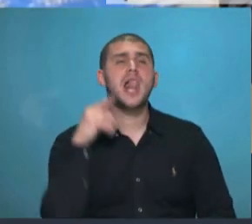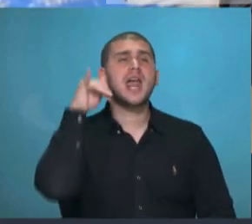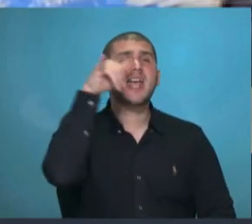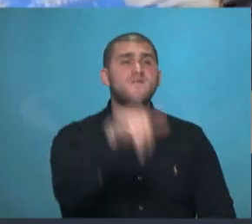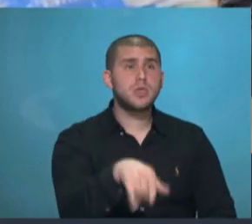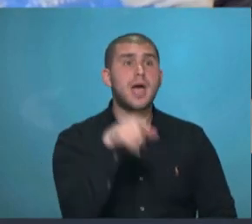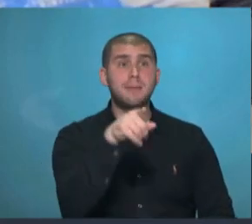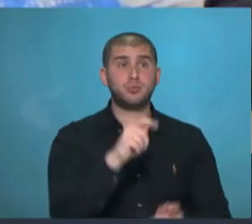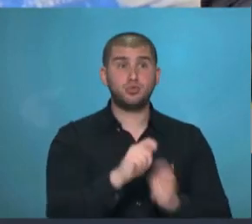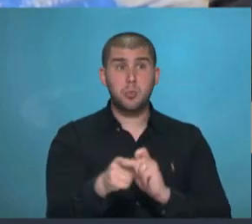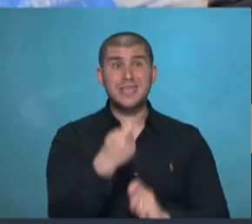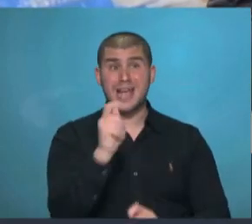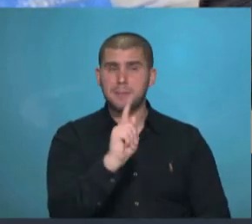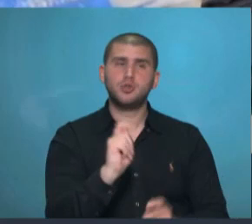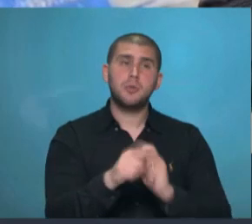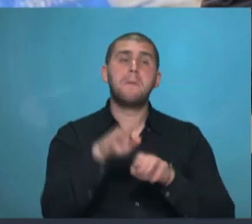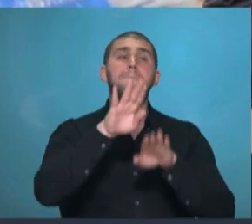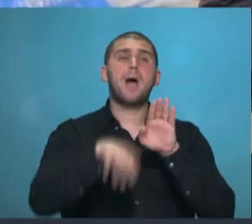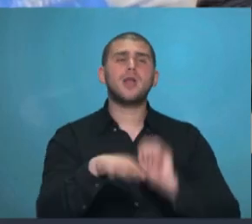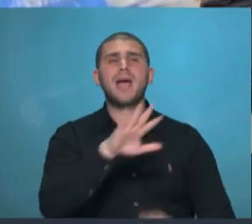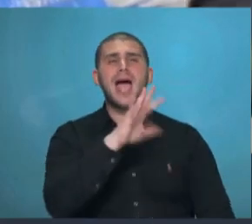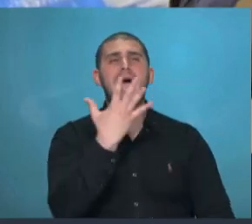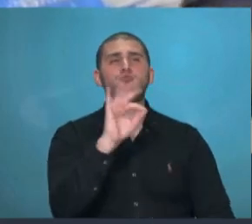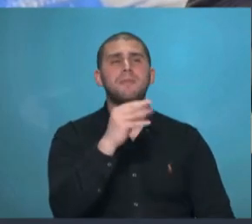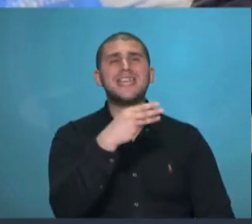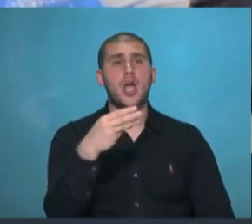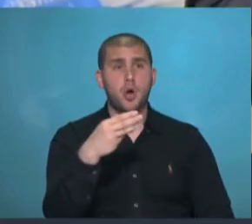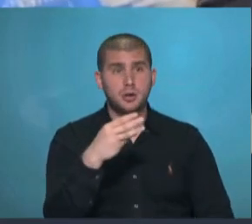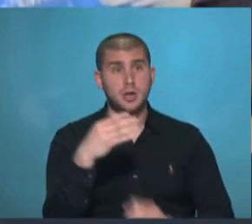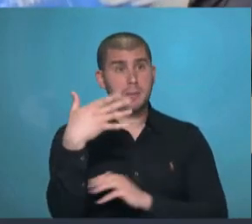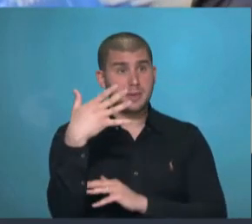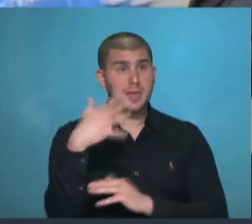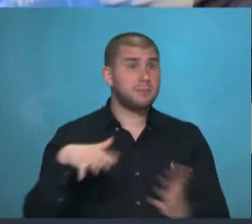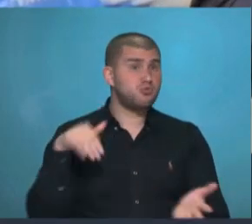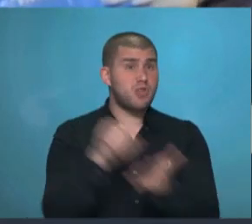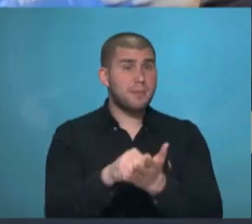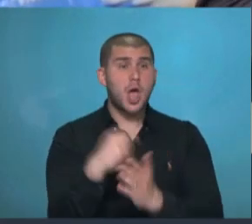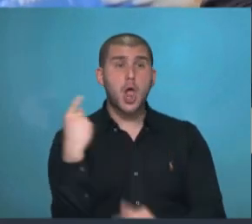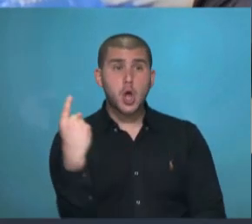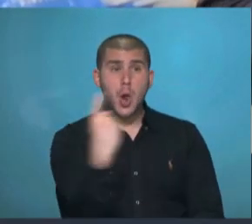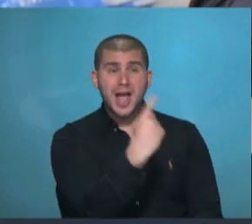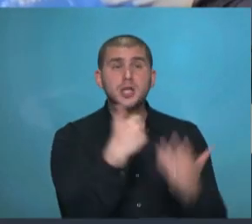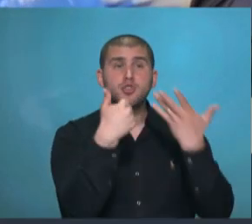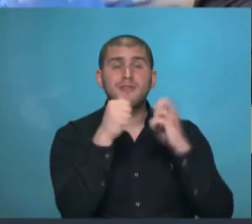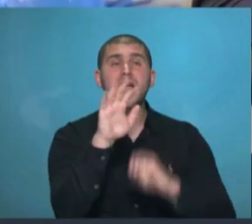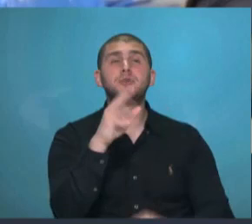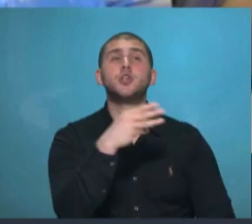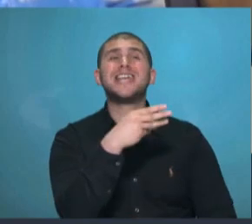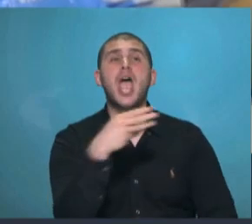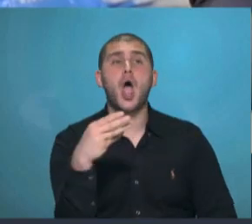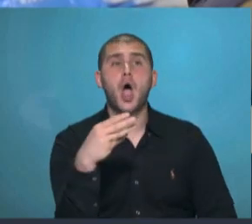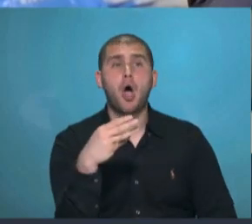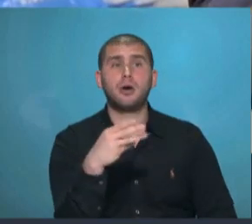אלה ששילמו יקר שילמו פחות מ-50 אירו. המדינה משלמת על כל אחד מהם 65 אירו,